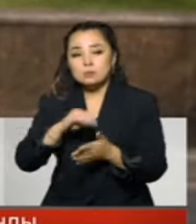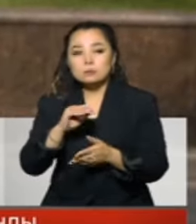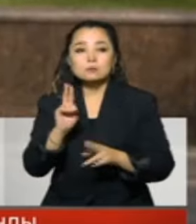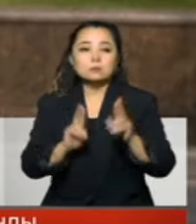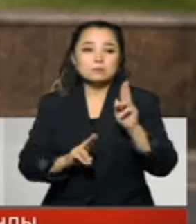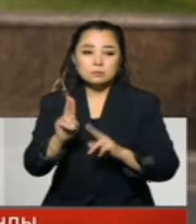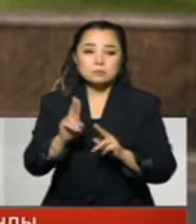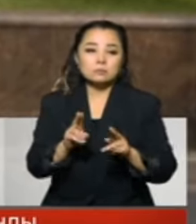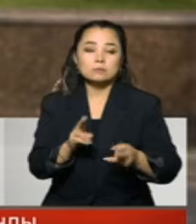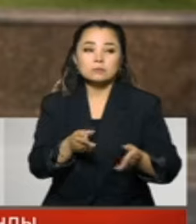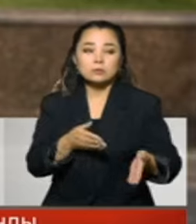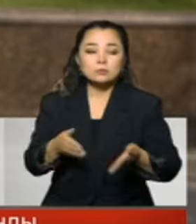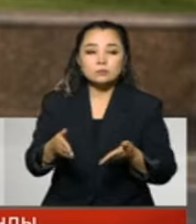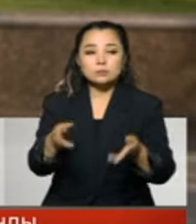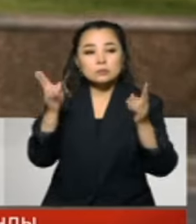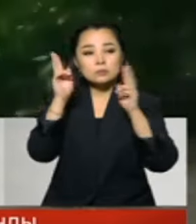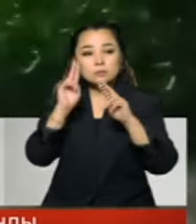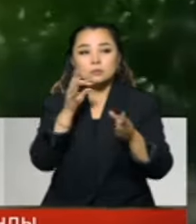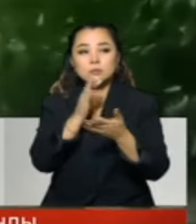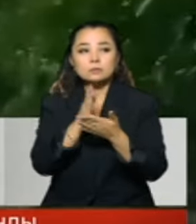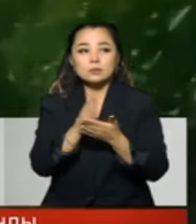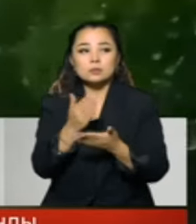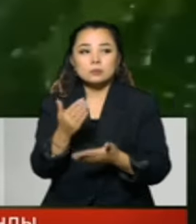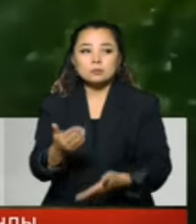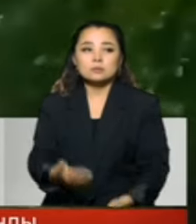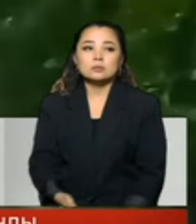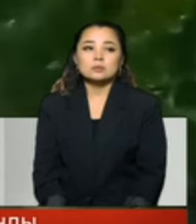правила дорожного движения білмегендіктен болады.